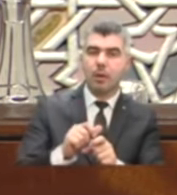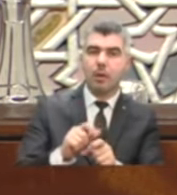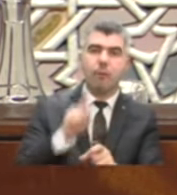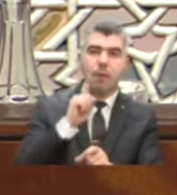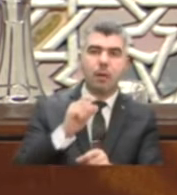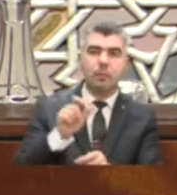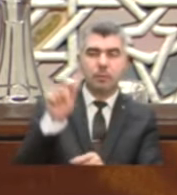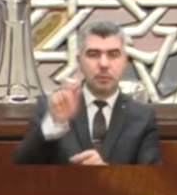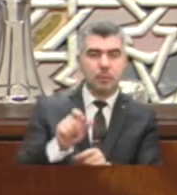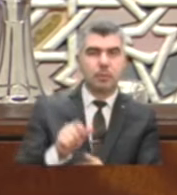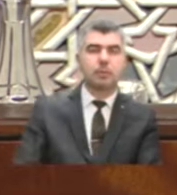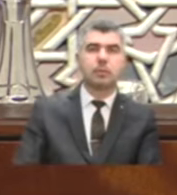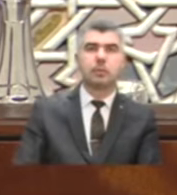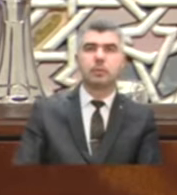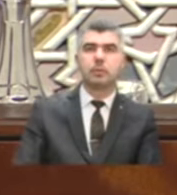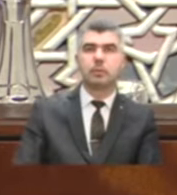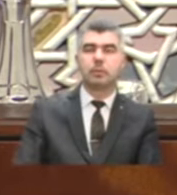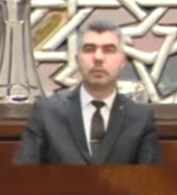النائبة.